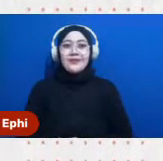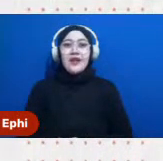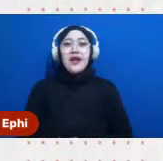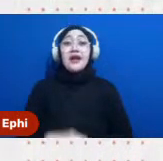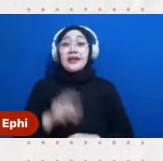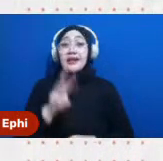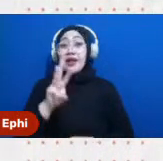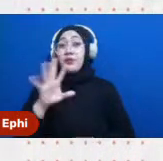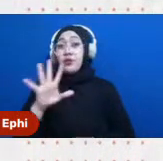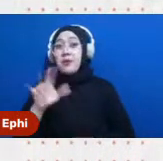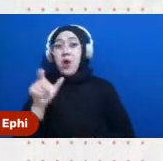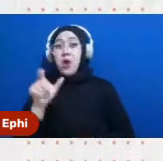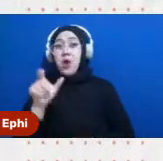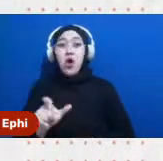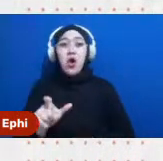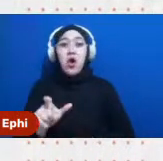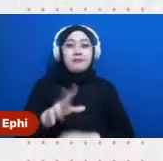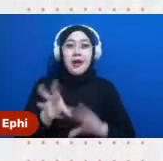yang tergabung.